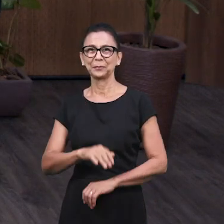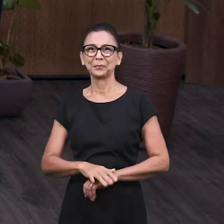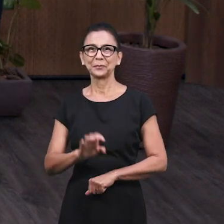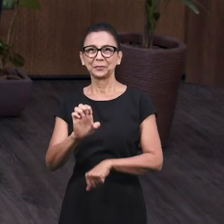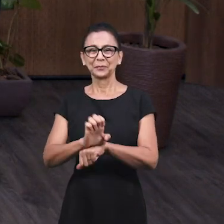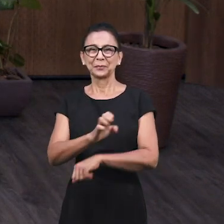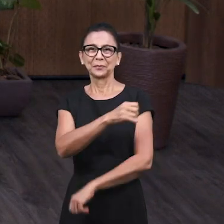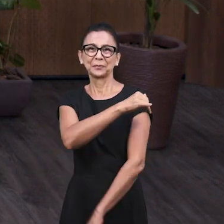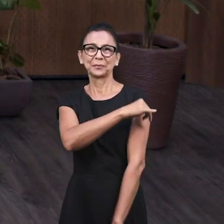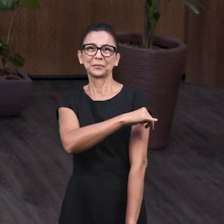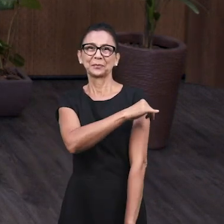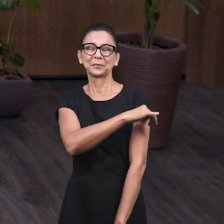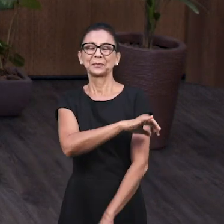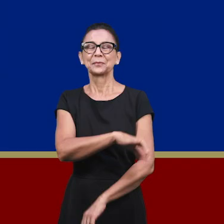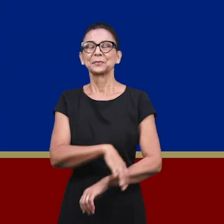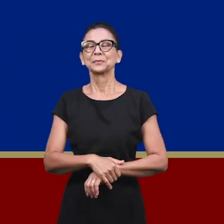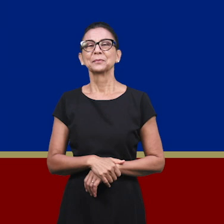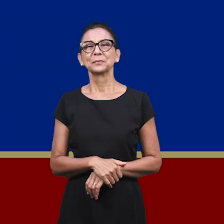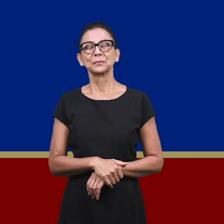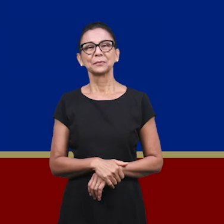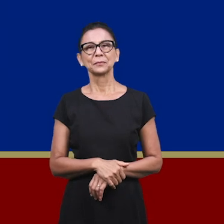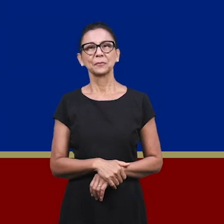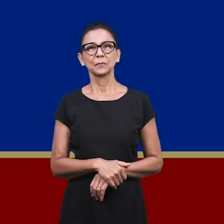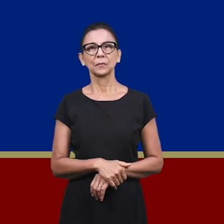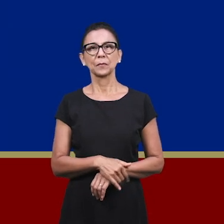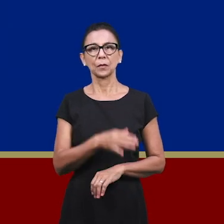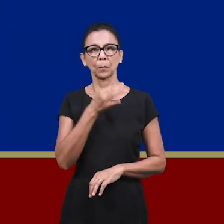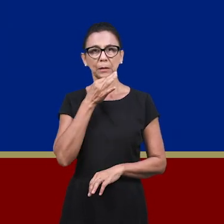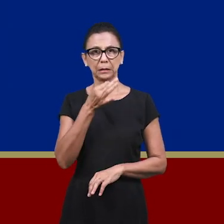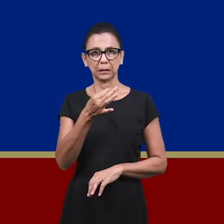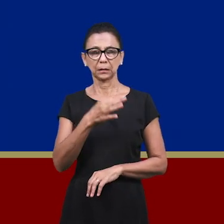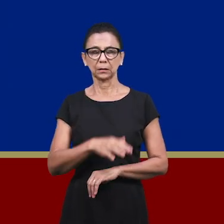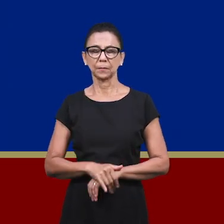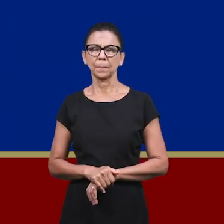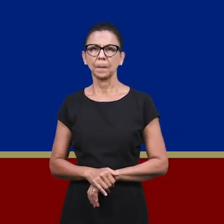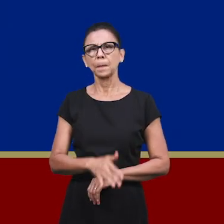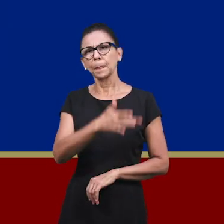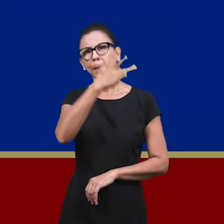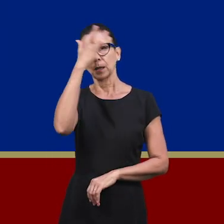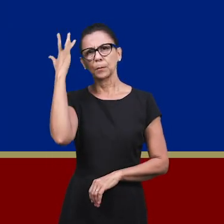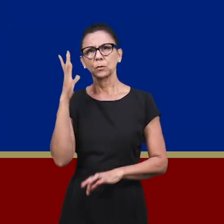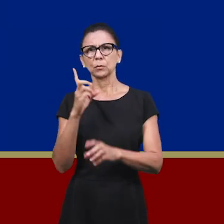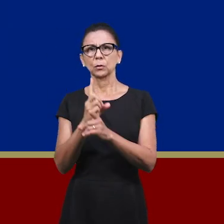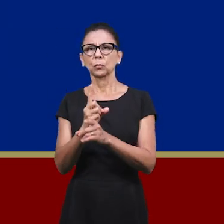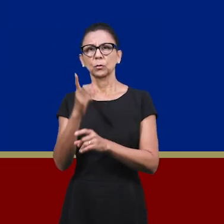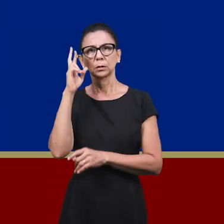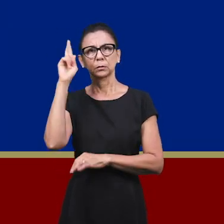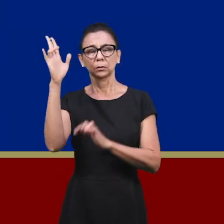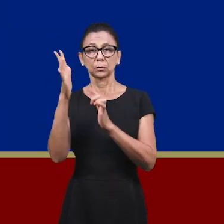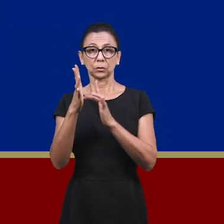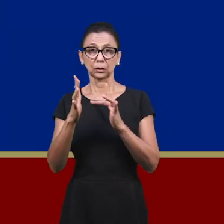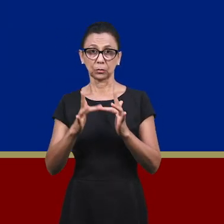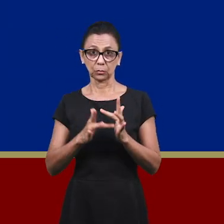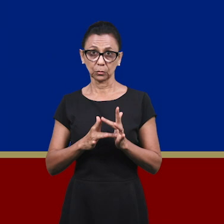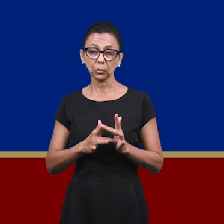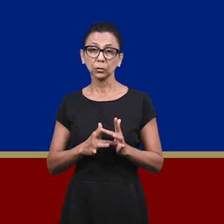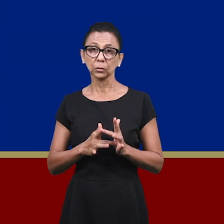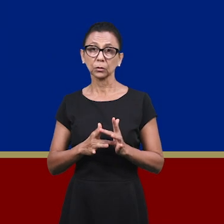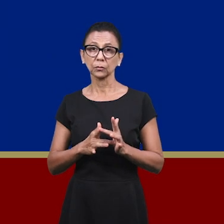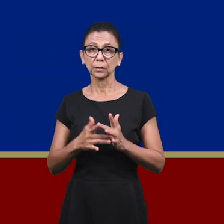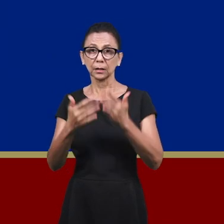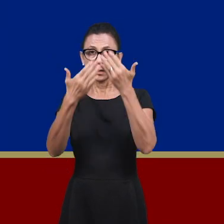Janeiro, il a écrit: quand l'homme il a une rencontre avec le Seigneur Jésus, ses yeux